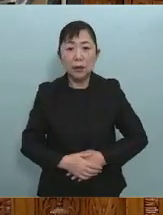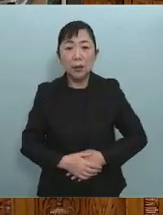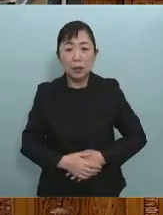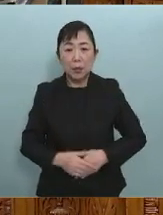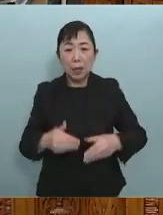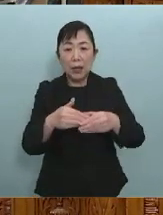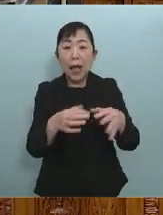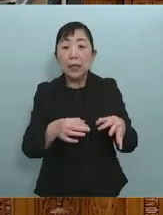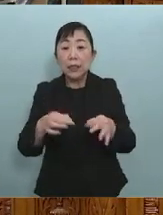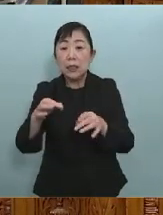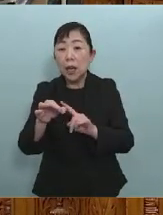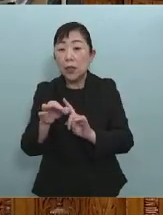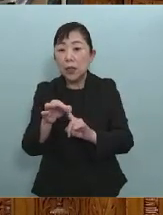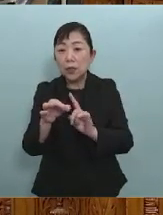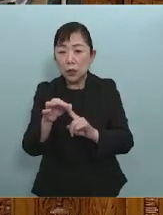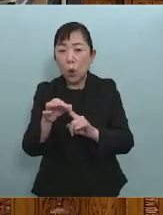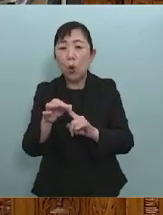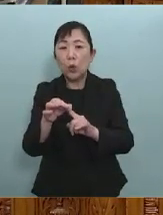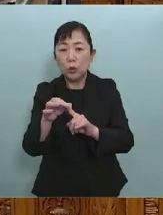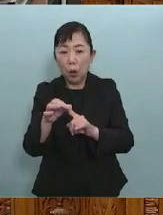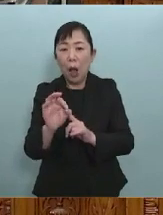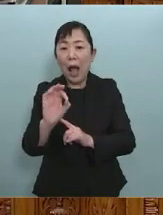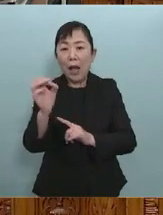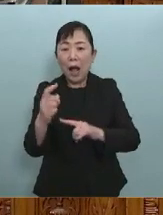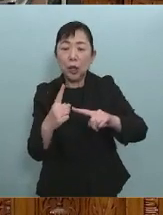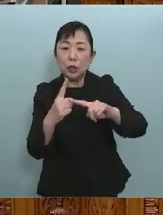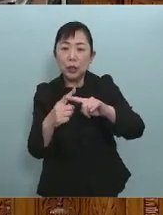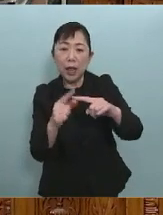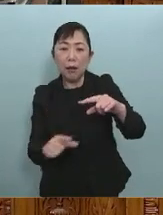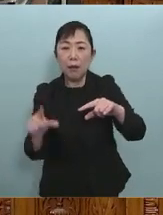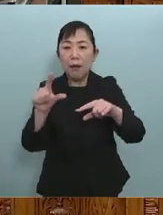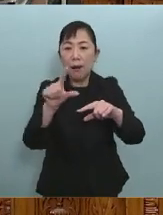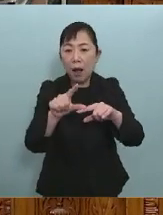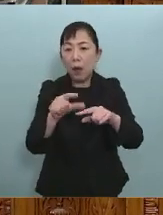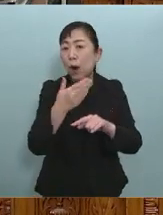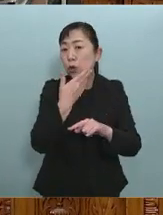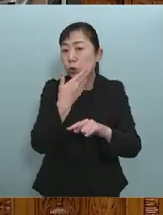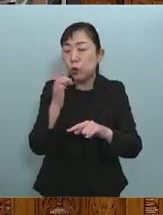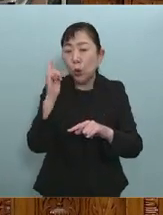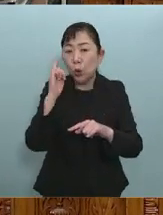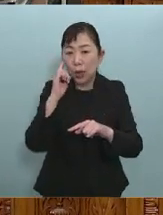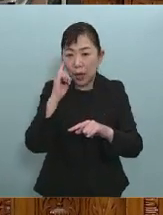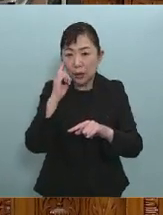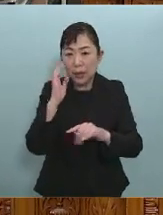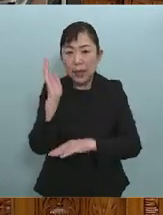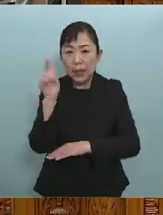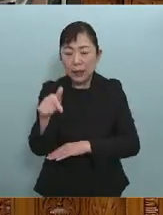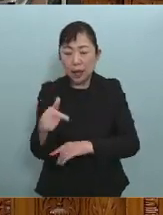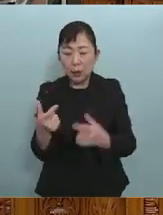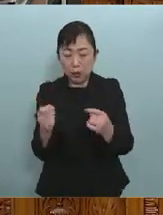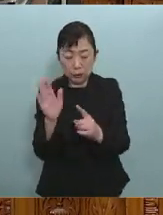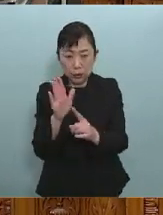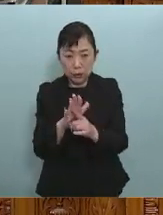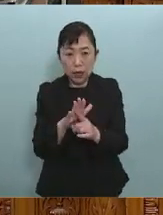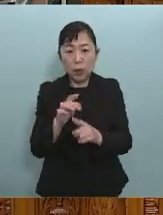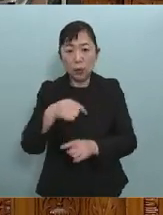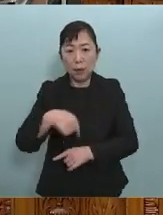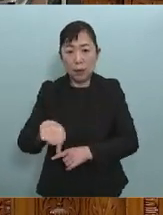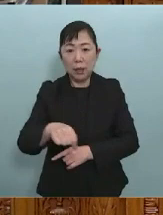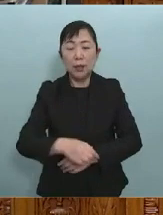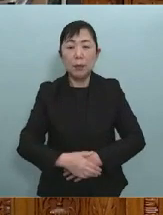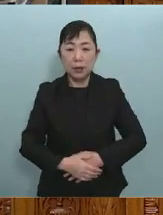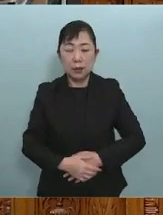賃上げ費用との価格転嫁の実現が重要であり政府としてしっかりと支援をしてまいります